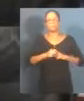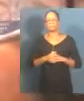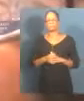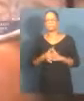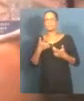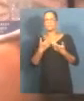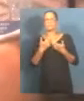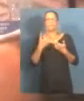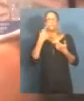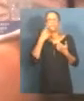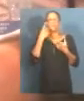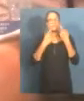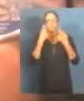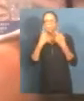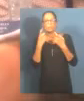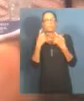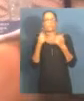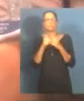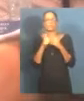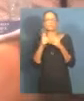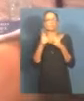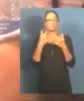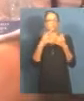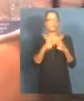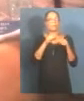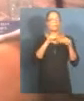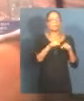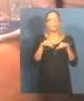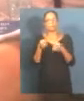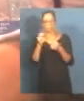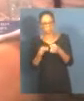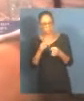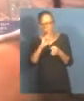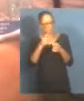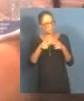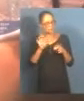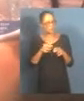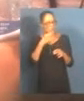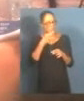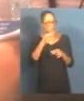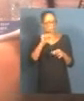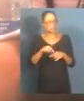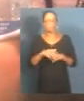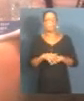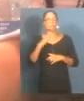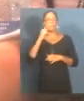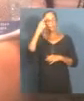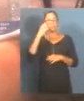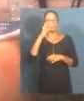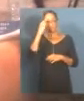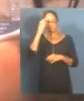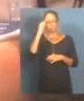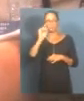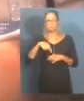la différence entre les... C'est vrai qu'il y a une différence qu'il faut l'énoncer. Mais je pense que, et j'en aurais terminé, c'est qu'il nous